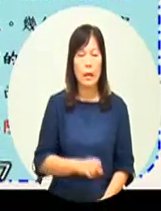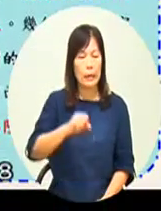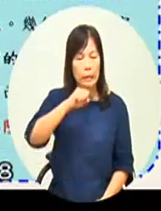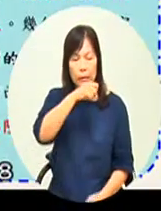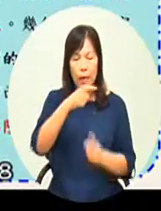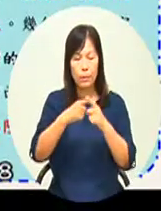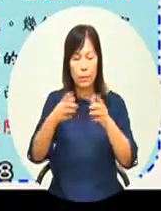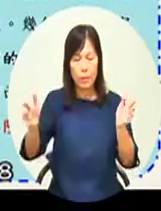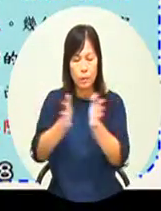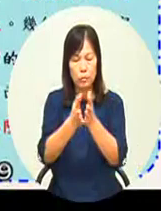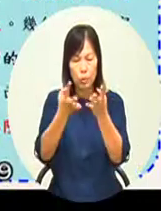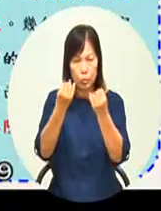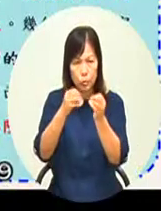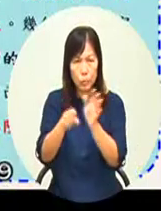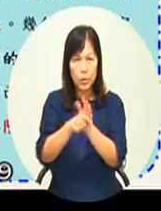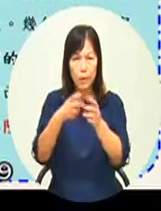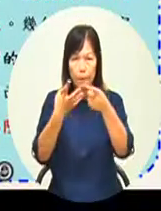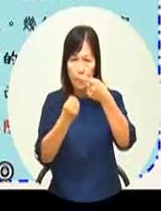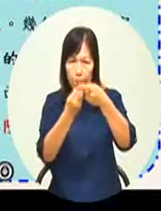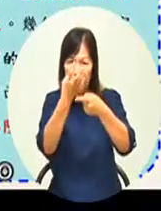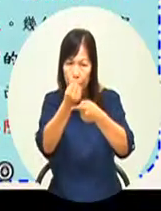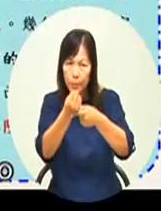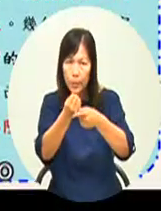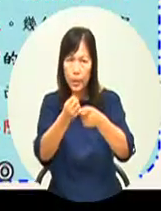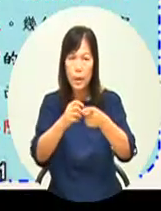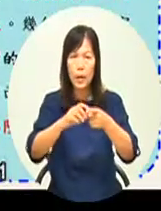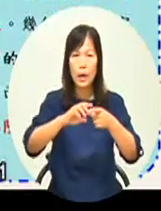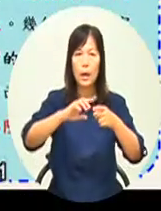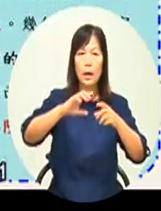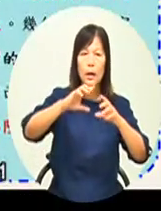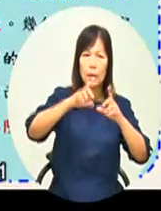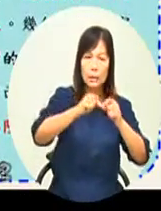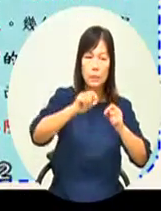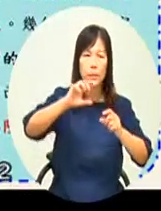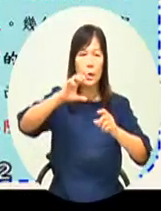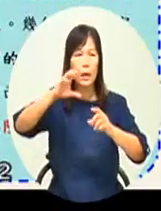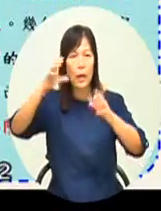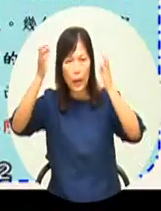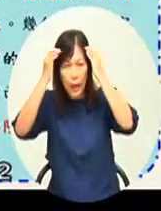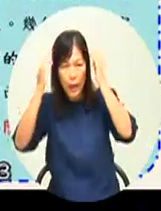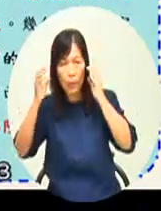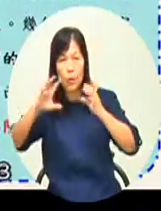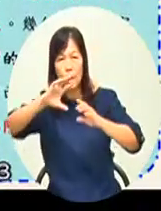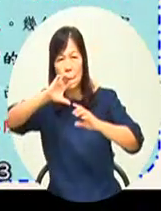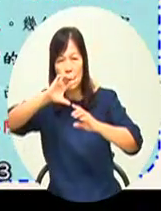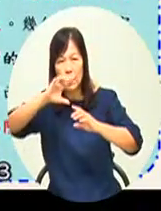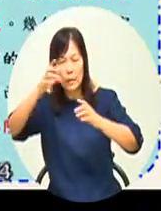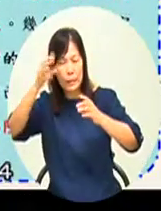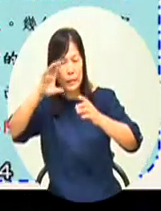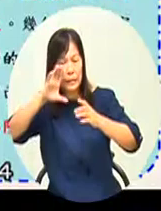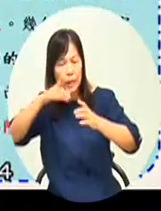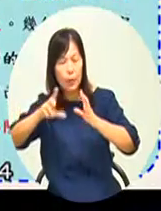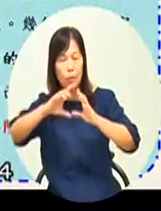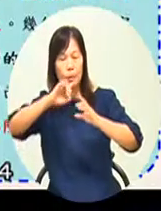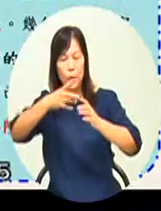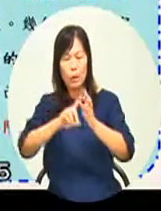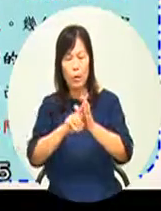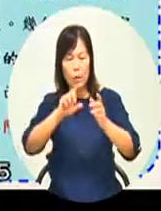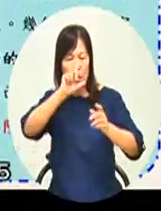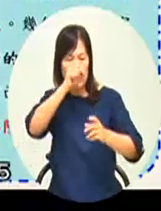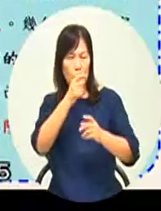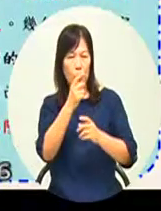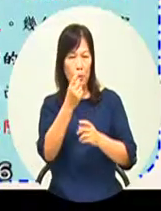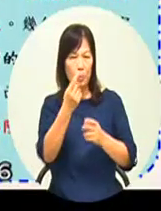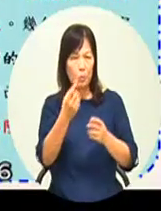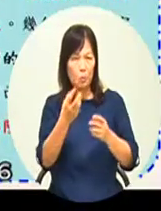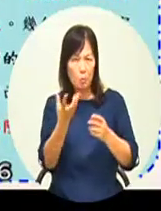台湾的总数跟比率，跟那个日韩泰越等国是并没有特别的突出，所以说台湾面积虽然